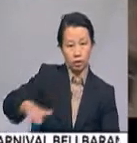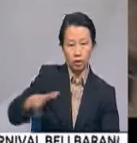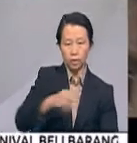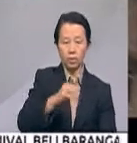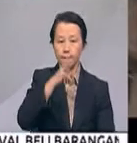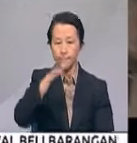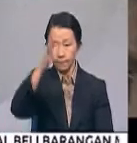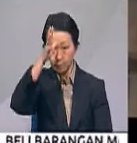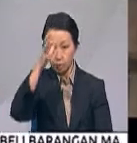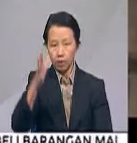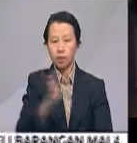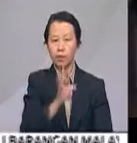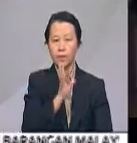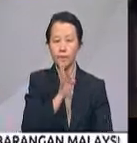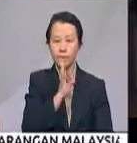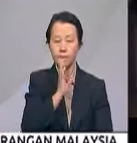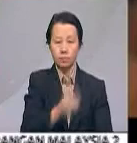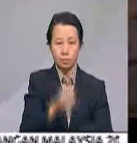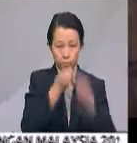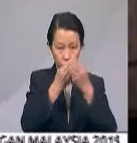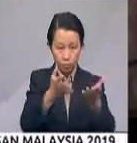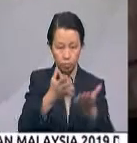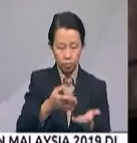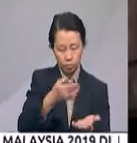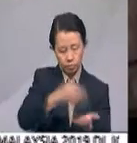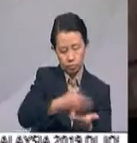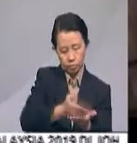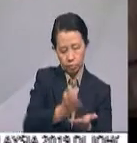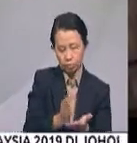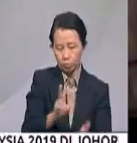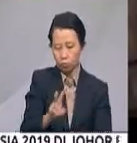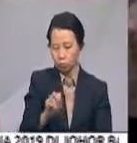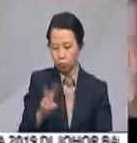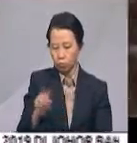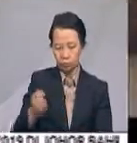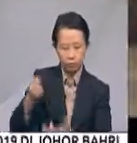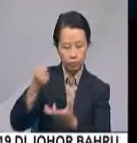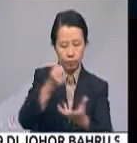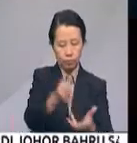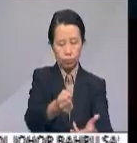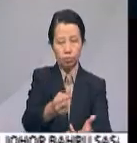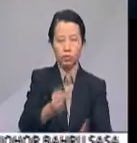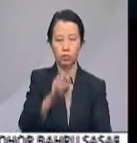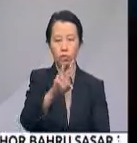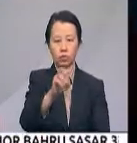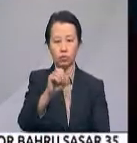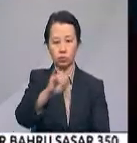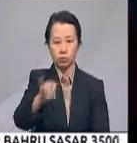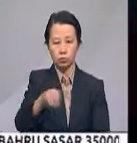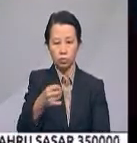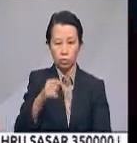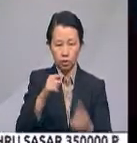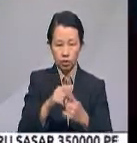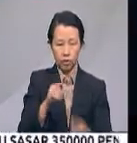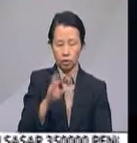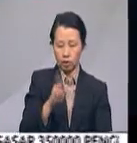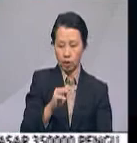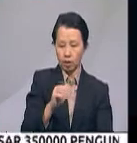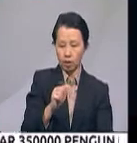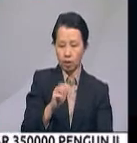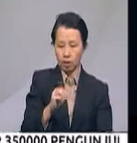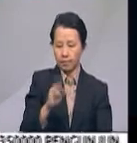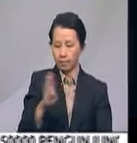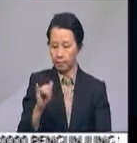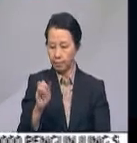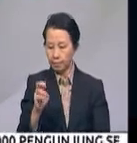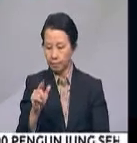bapa. Malah katanya, pengumuman belanjawan 2020 yang memperuntukkan sejumlah RM20 juta kepada MDEC dapat